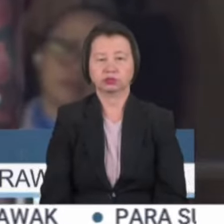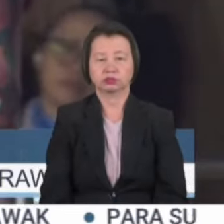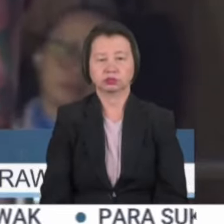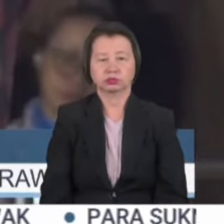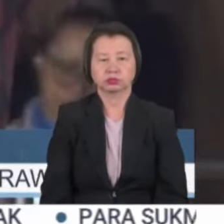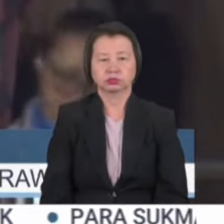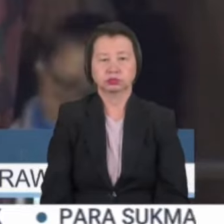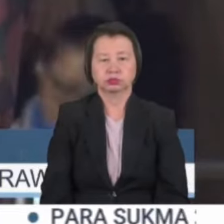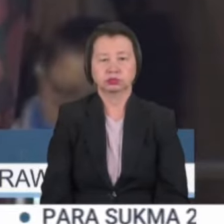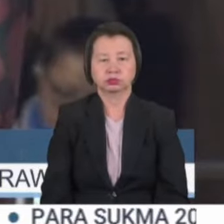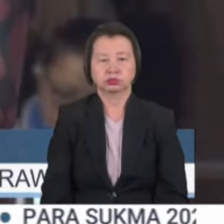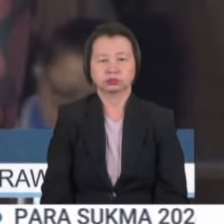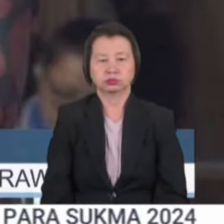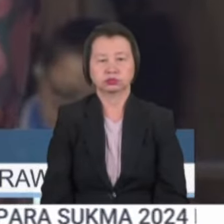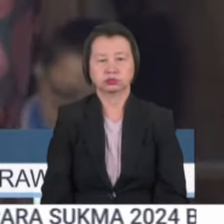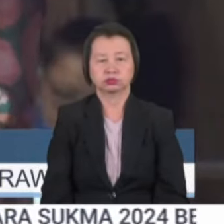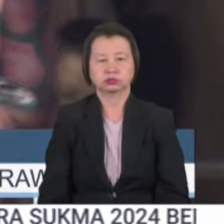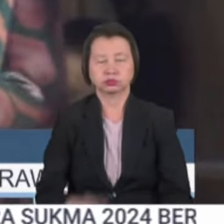kepada yang telah hadir.